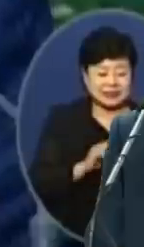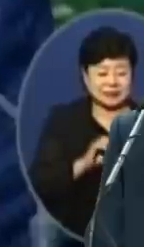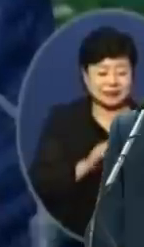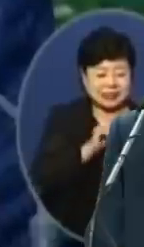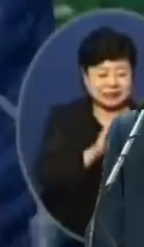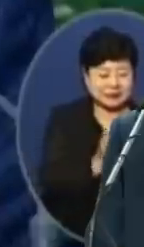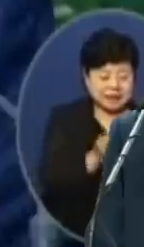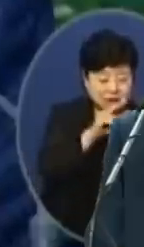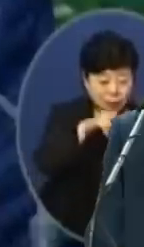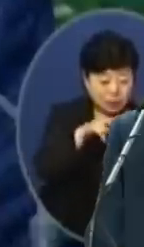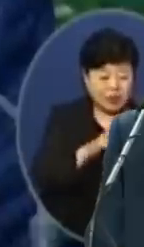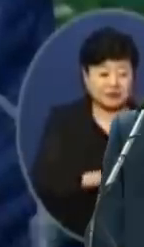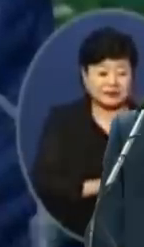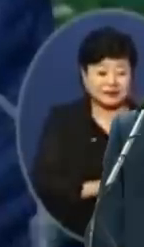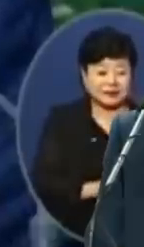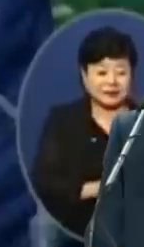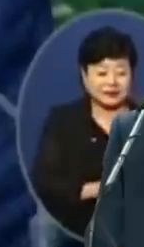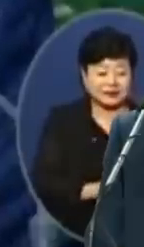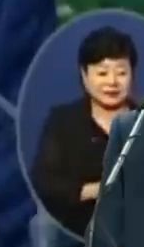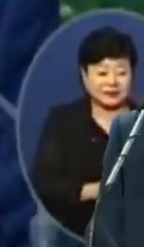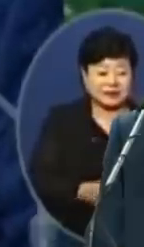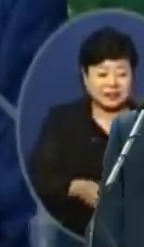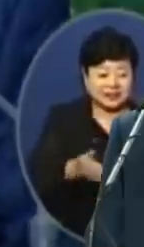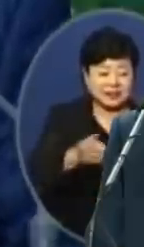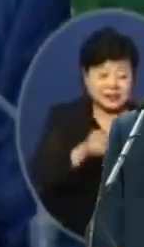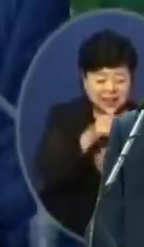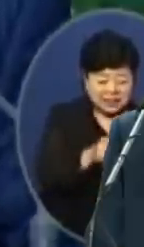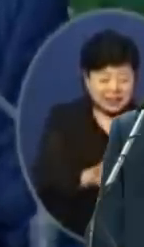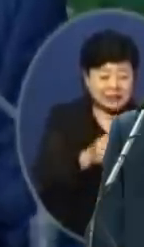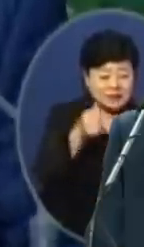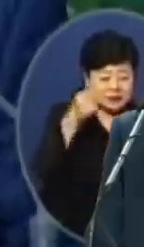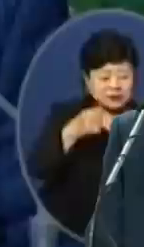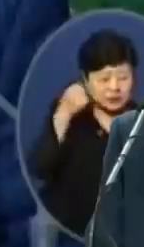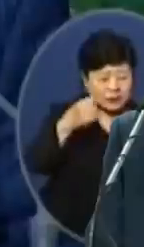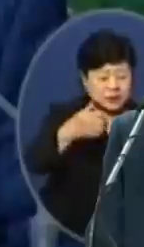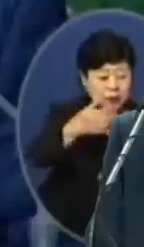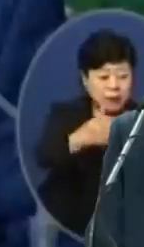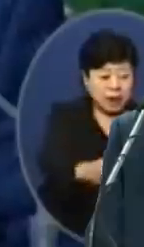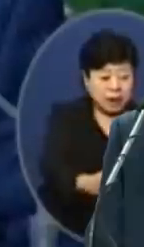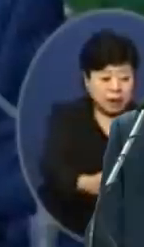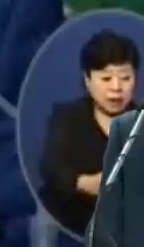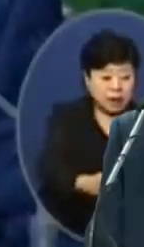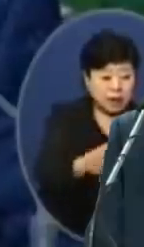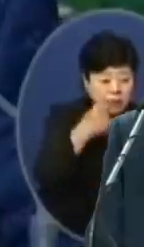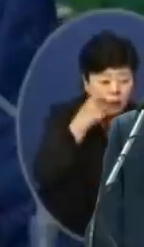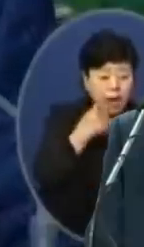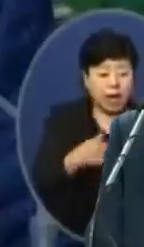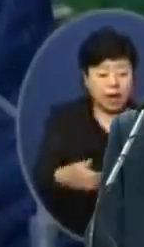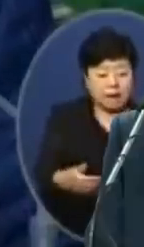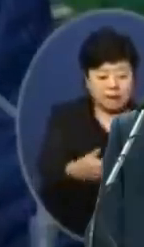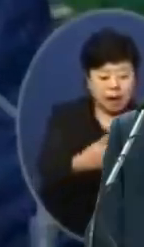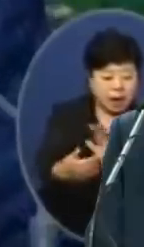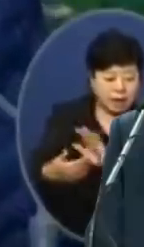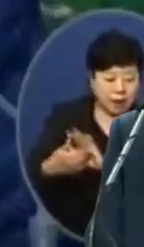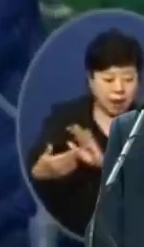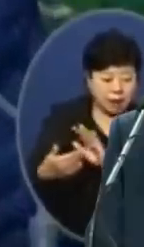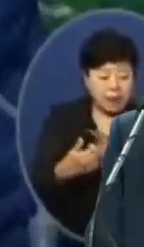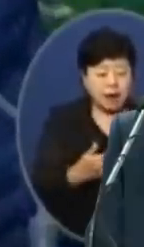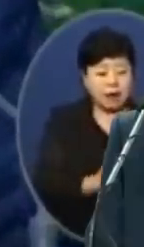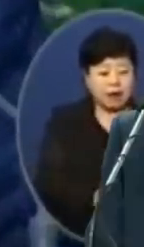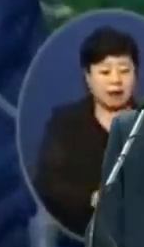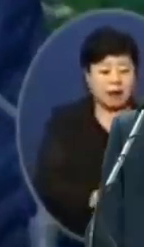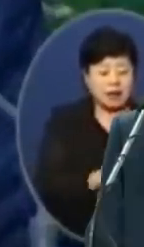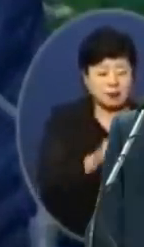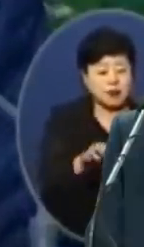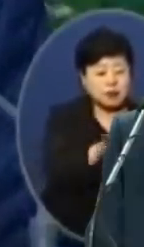보면은 그가 가려고 하는데 하나님 성령이 자꾸 막아서 못 가게 만들고 난 다음 그 다음에